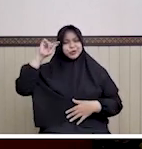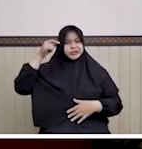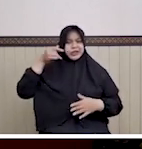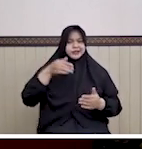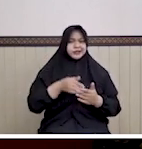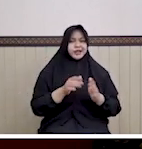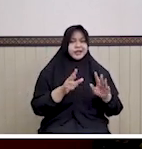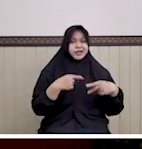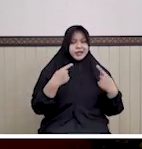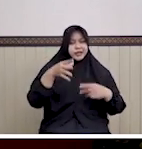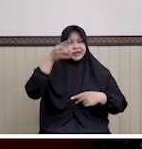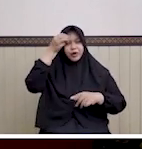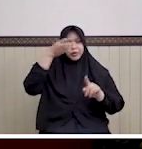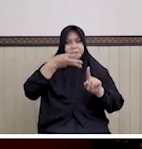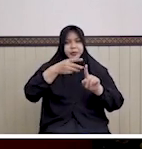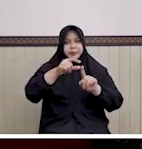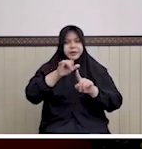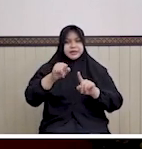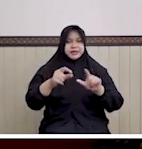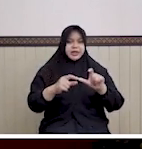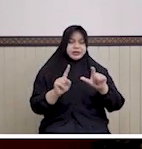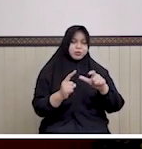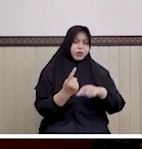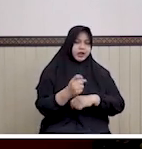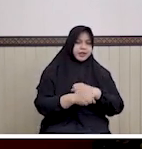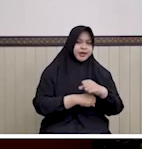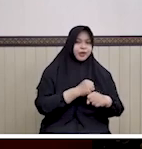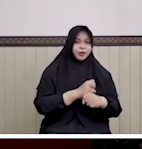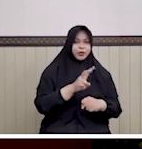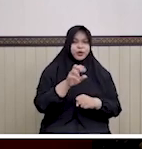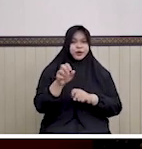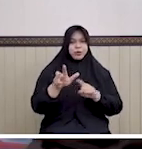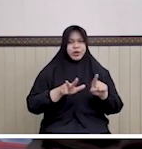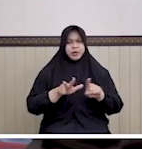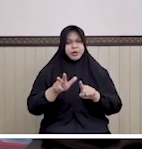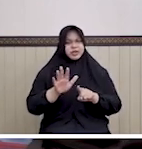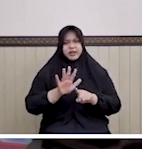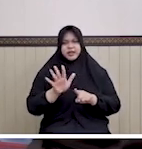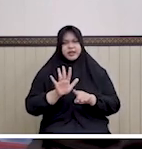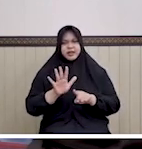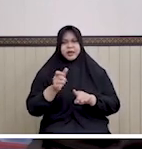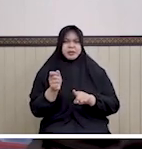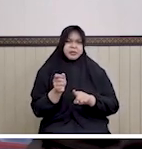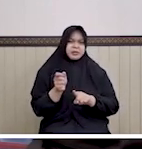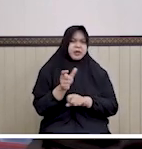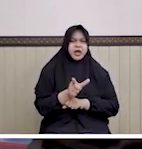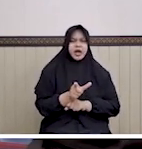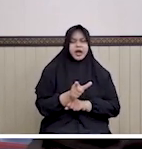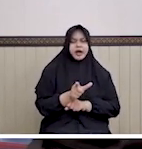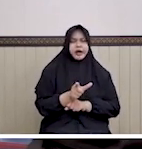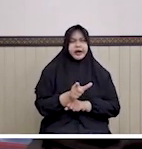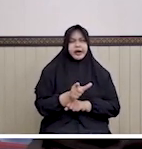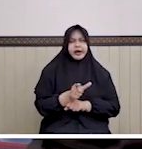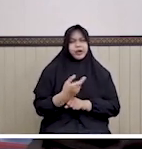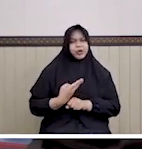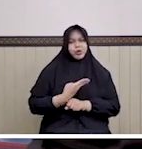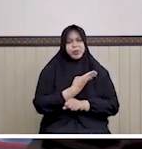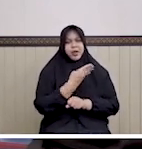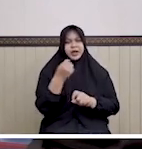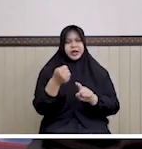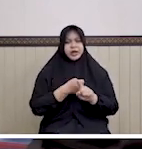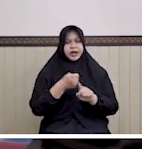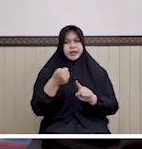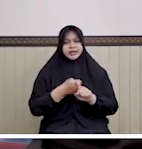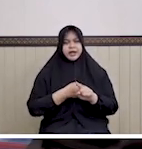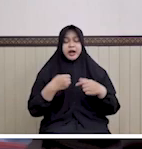teman-teman bahwa BPJS sejak tahun 2018 sudah tidak bisa meng-cover yang namanya korban kekerasan